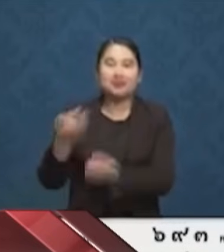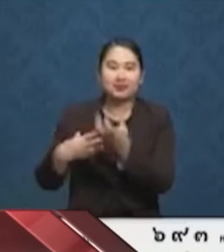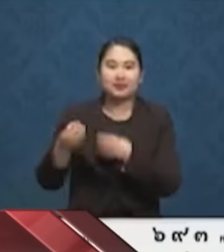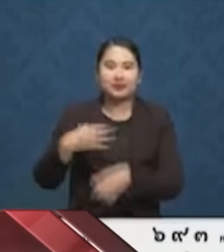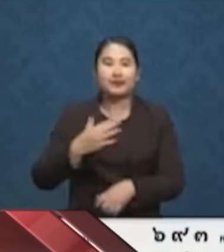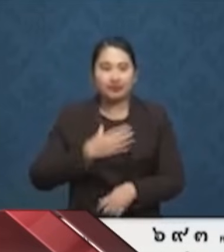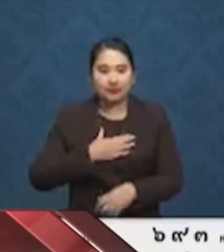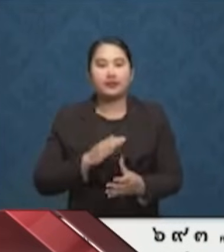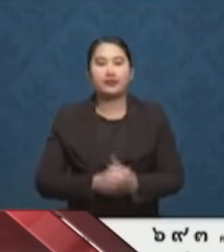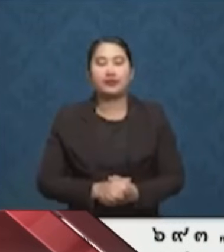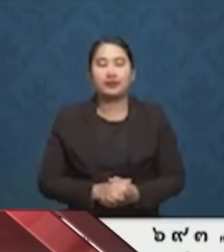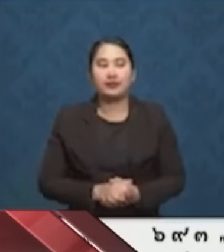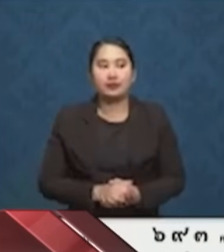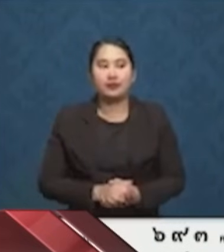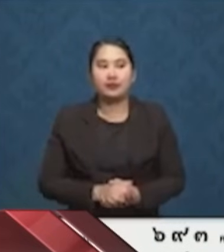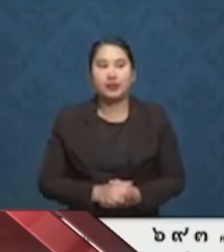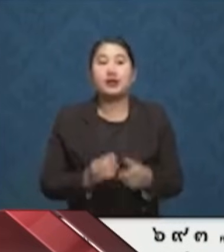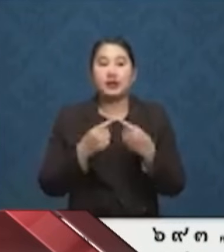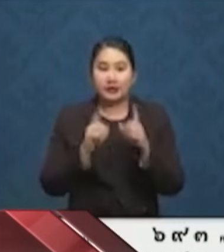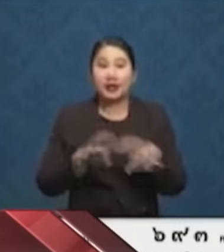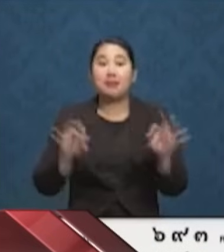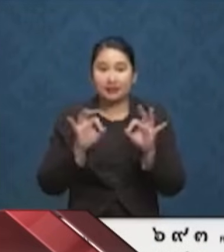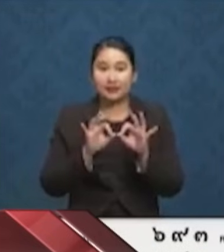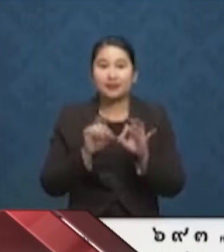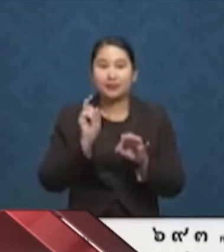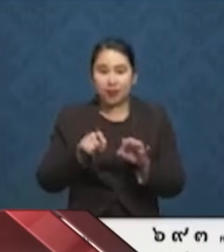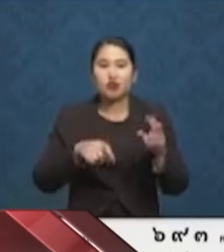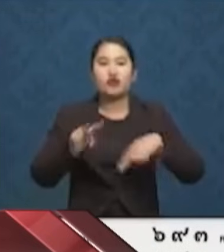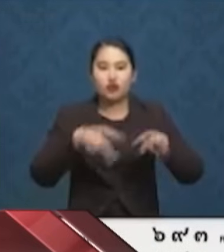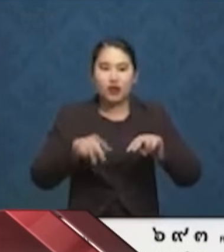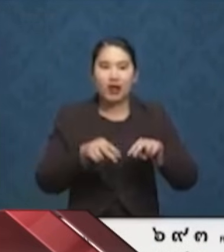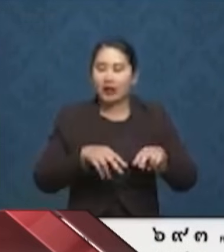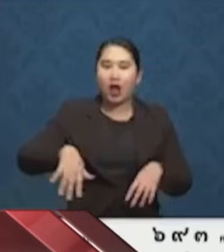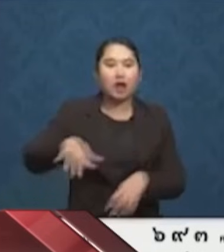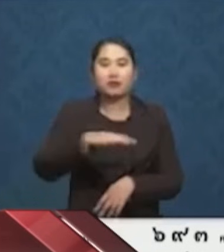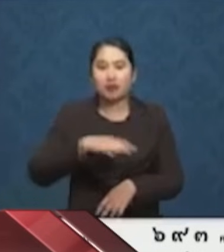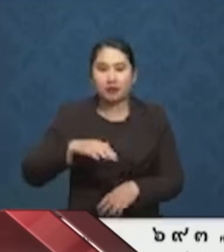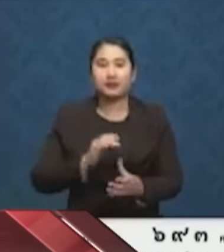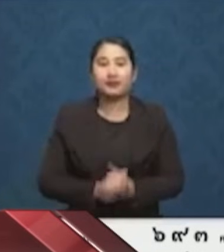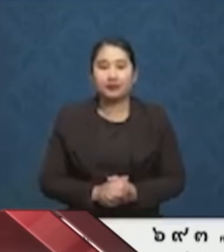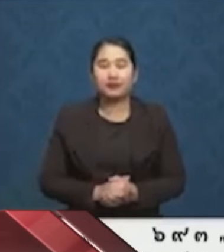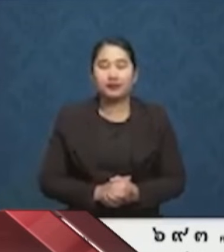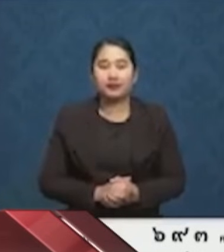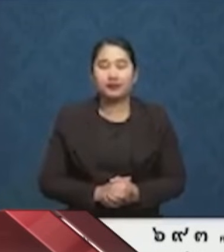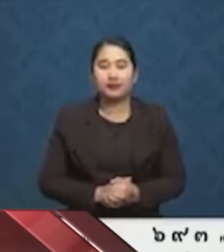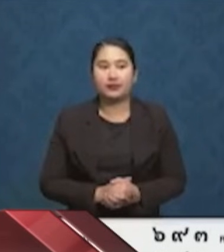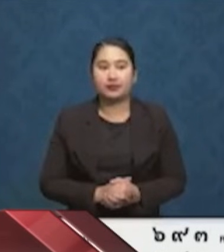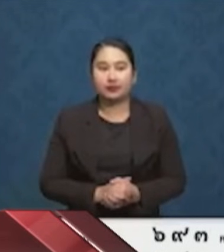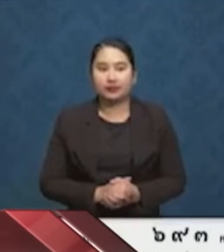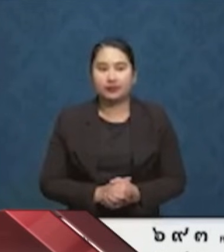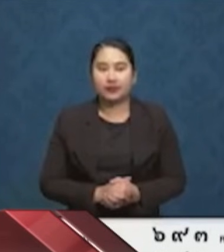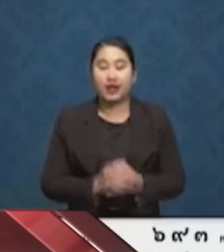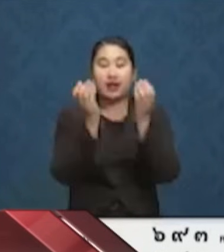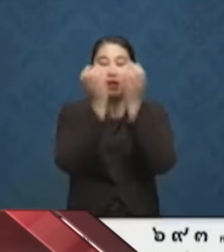คะแต่ว่าแน่นอนค่ะเราต้องดูแลในทุกๆส่วนค่ะแล้วก็ในเรื่องของการ